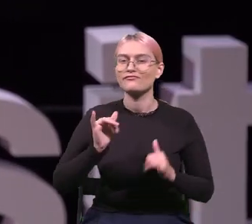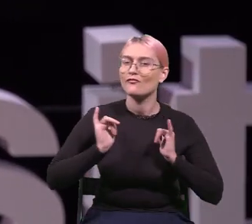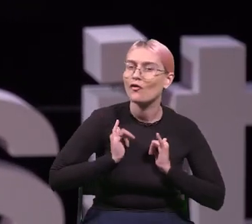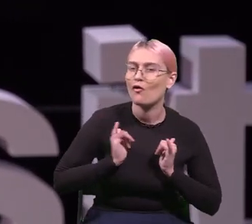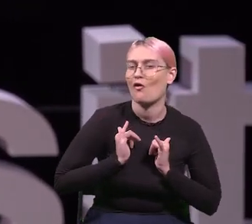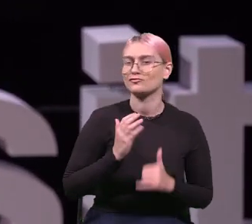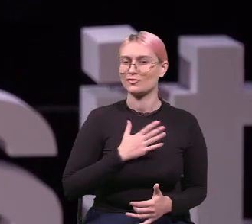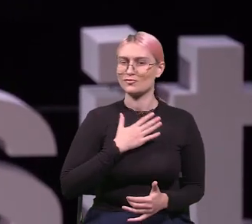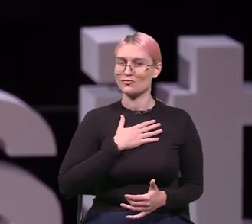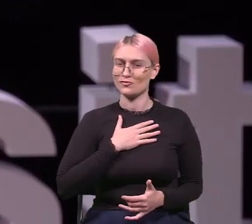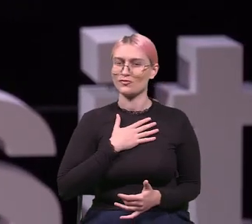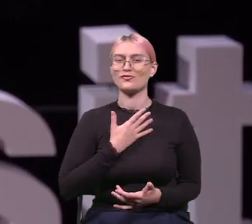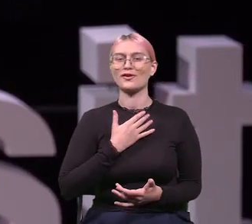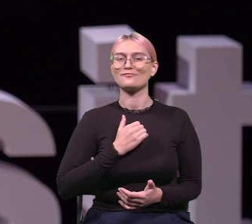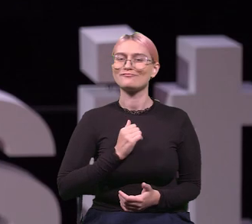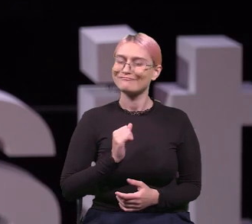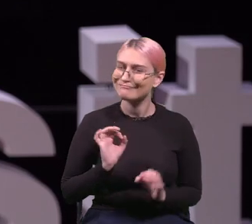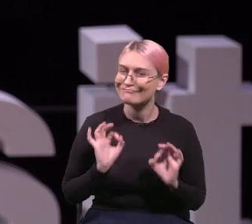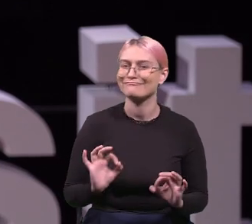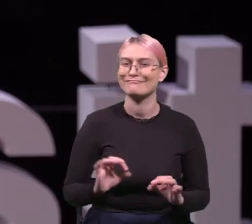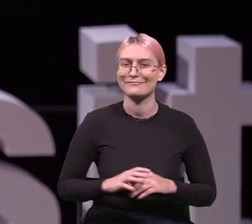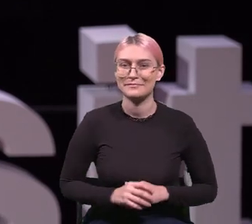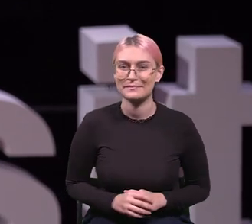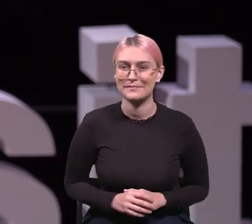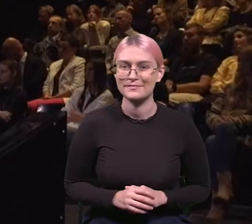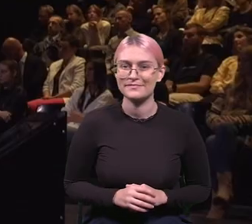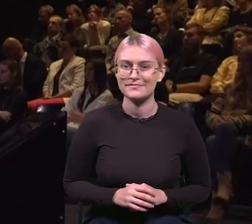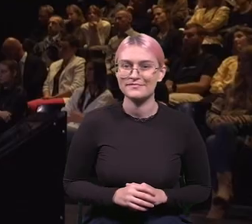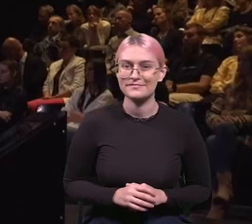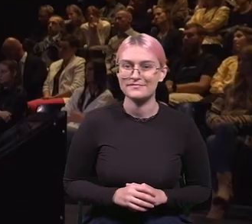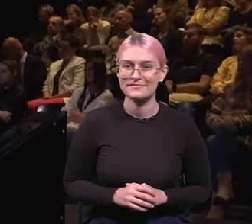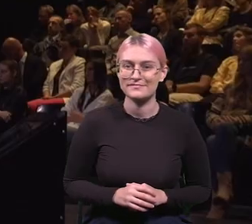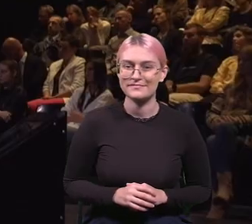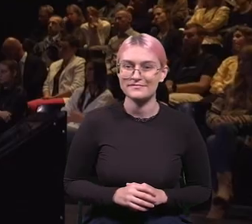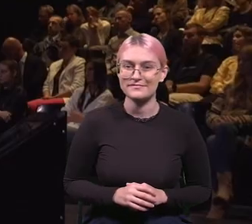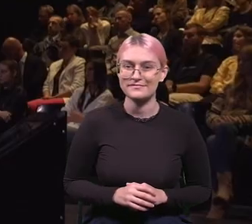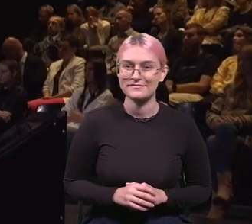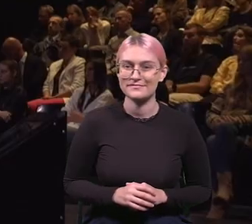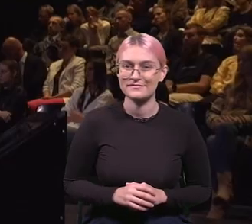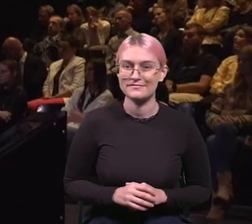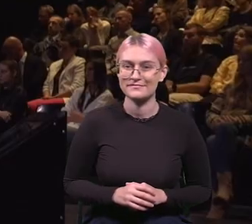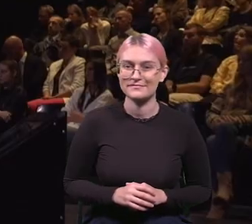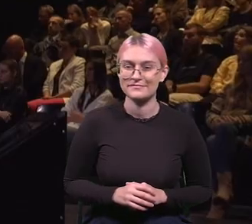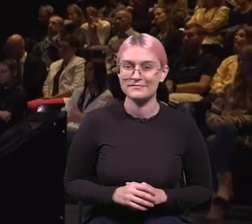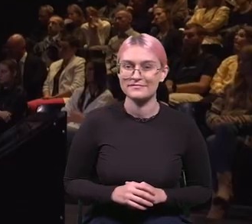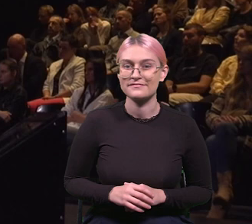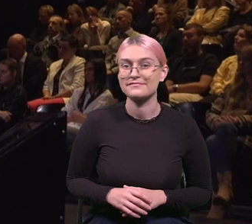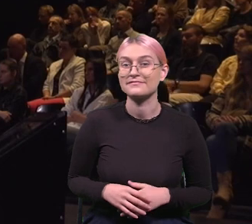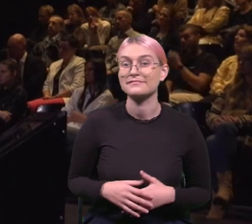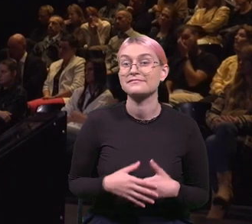od tego, żeby opowiadać o tym, jak ma wyglądać następny program rządowy Mieszkanie Plus Plus, czy Mieszkanie